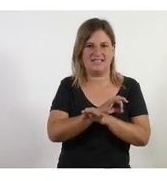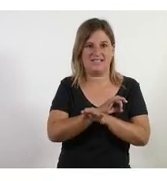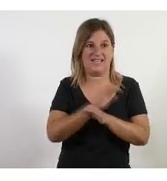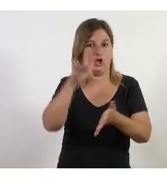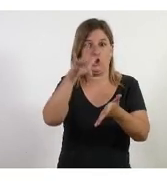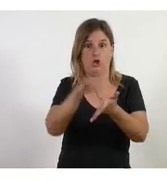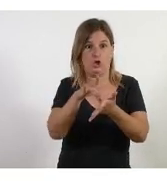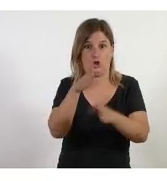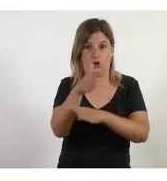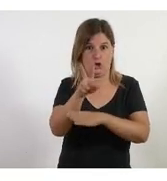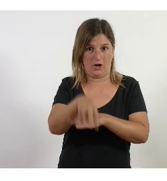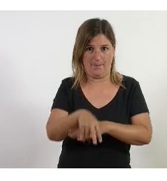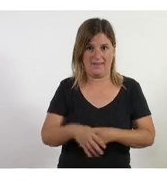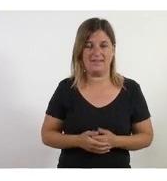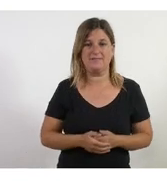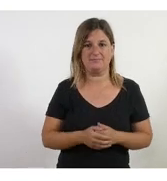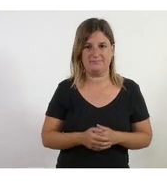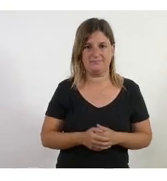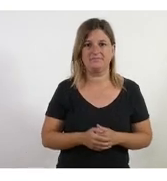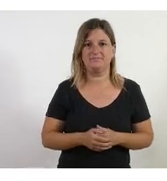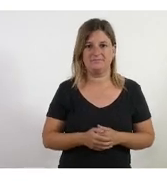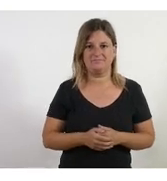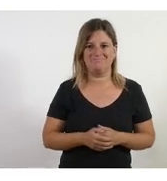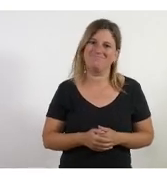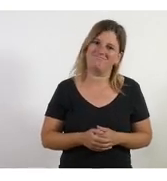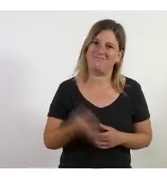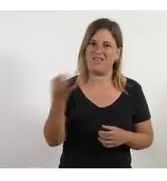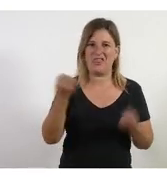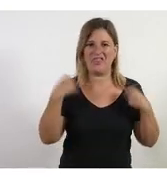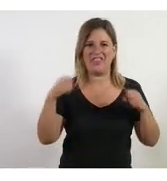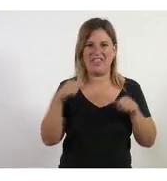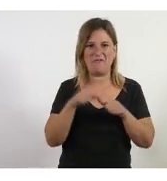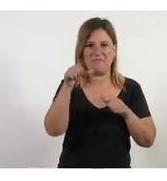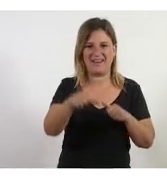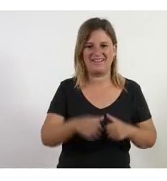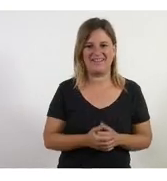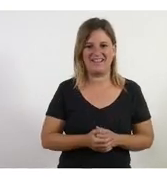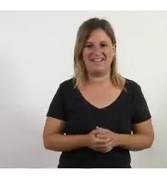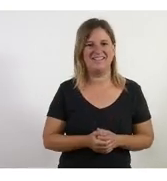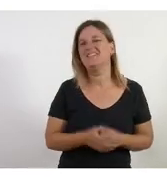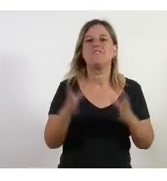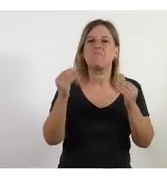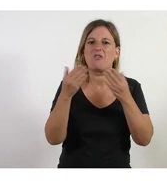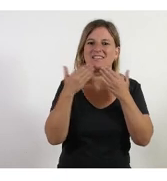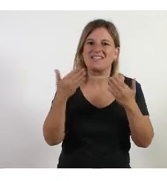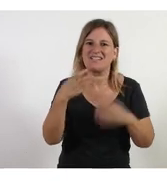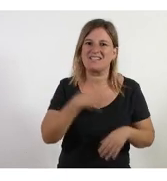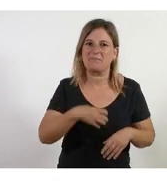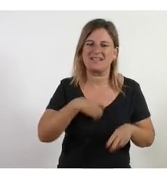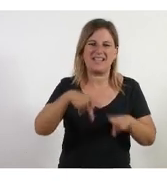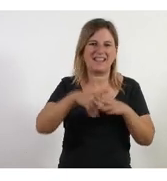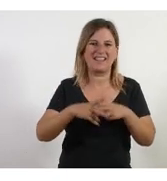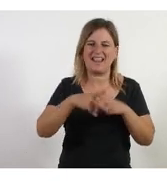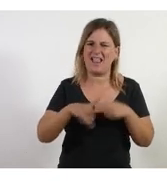allà. Sí? Doncs anau a practicar molt. Moltes gràcies, Mercè, per aquest taller. Ha